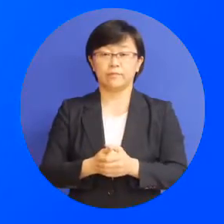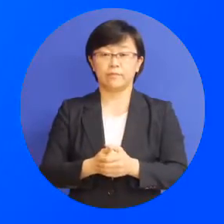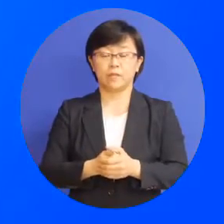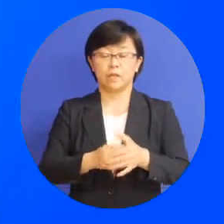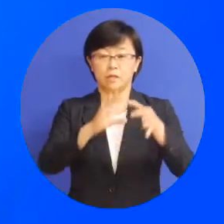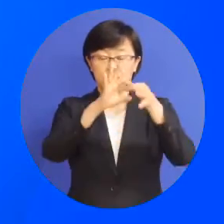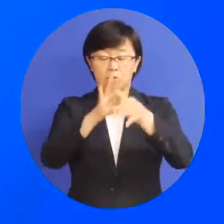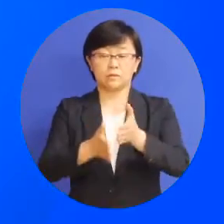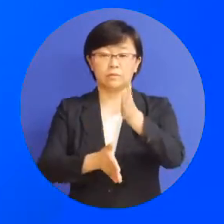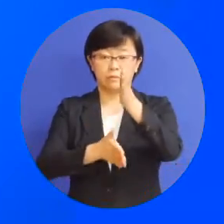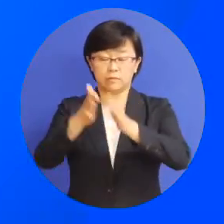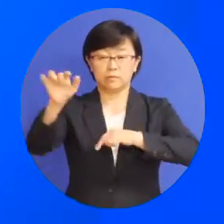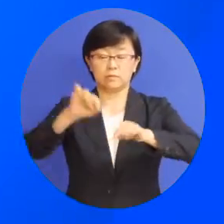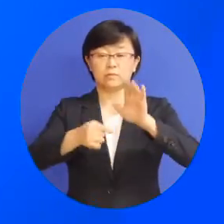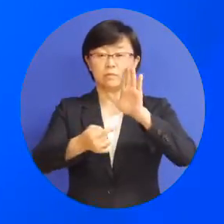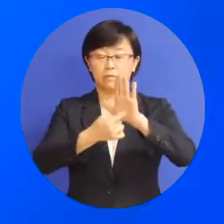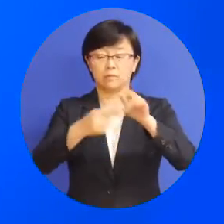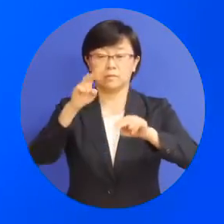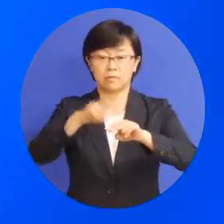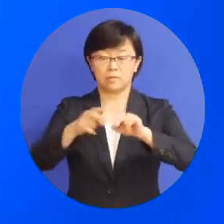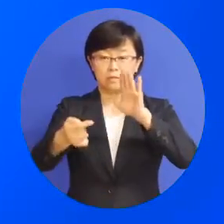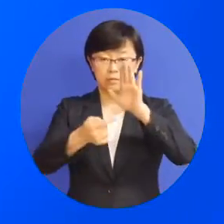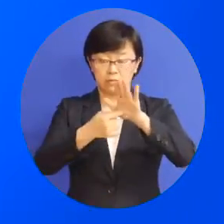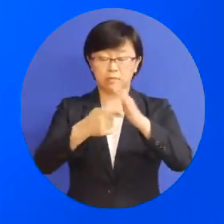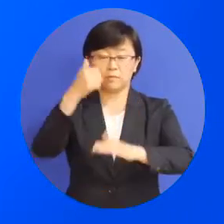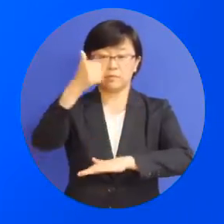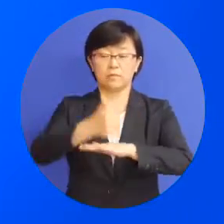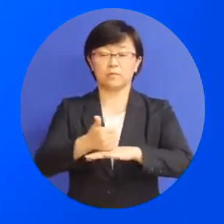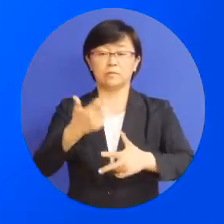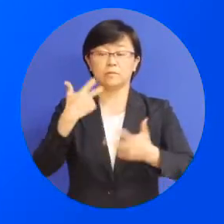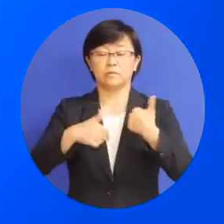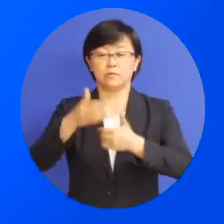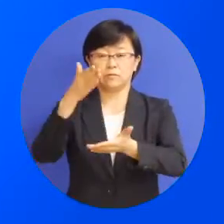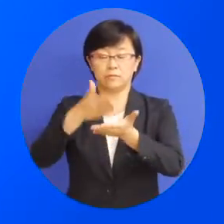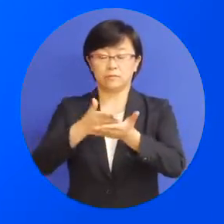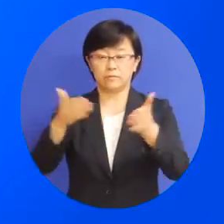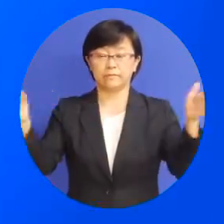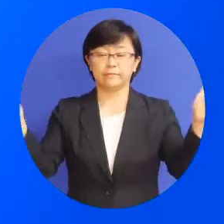이어서 전해드리는 시정알림 게시판과 취업뉴스를 끝으로 흥미진진